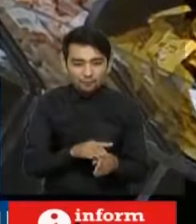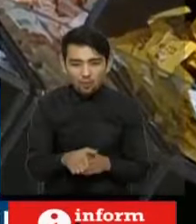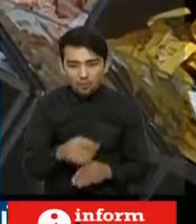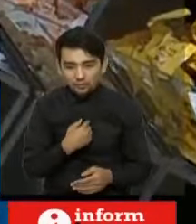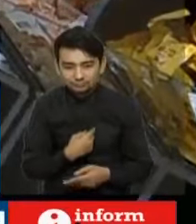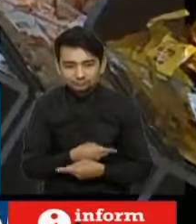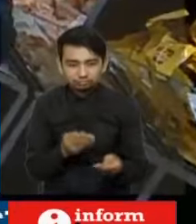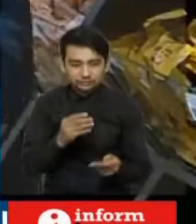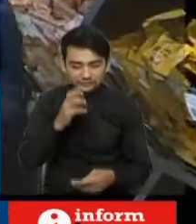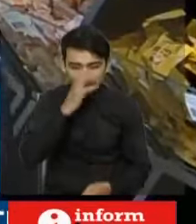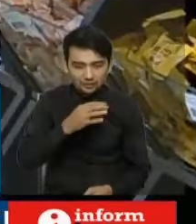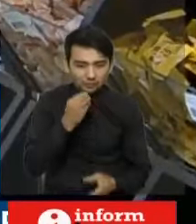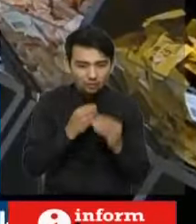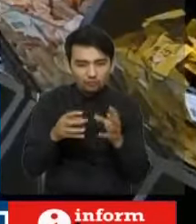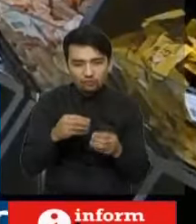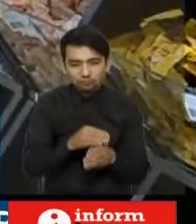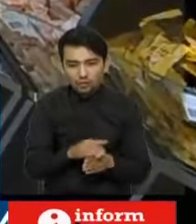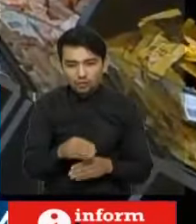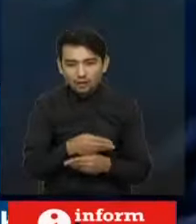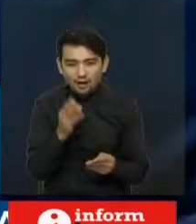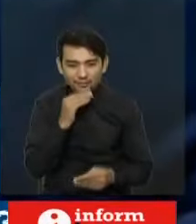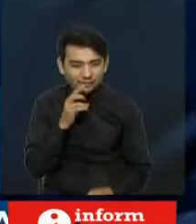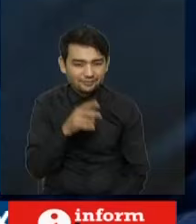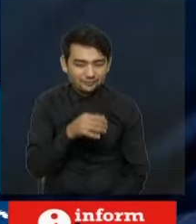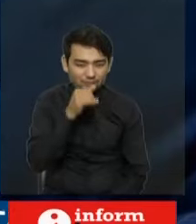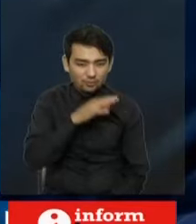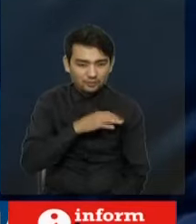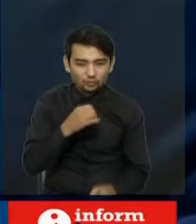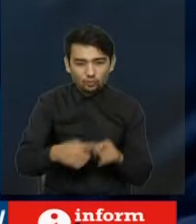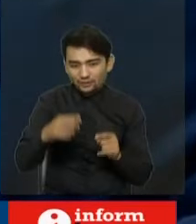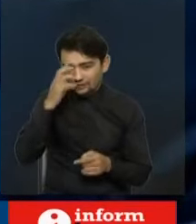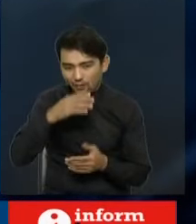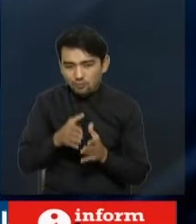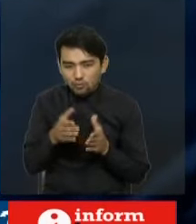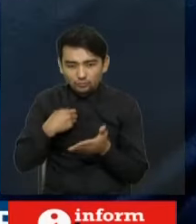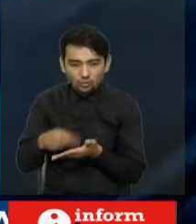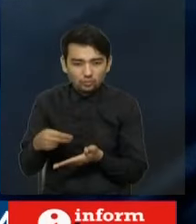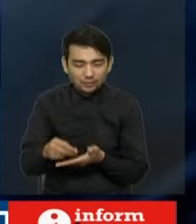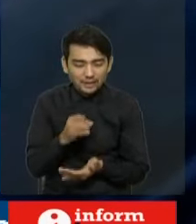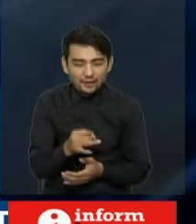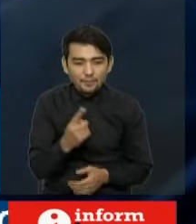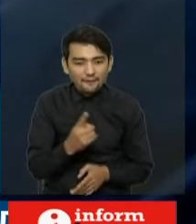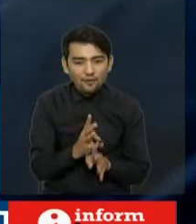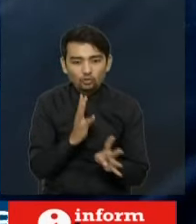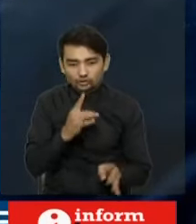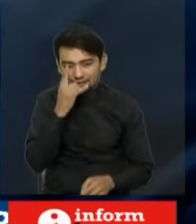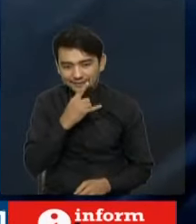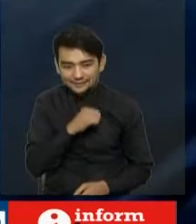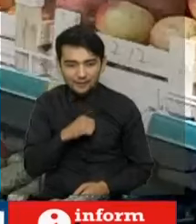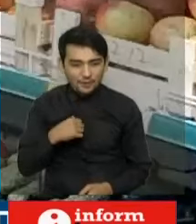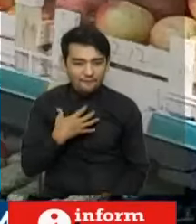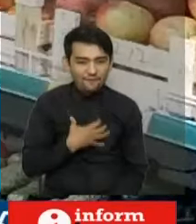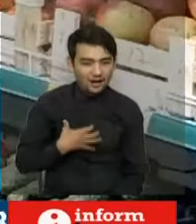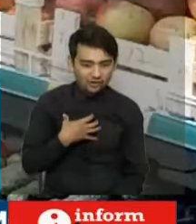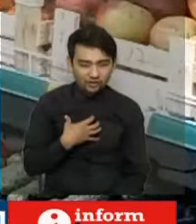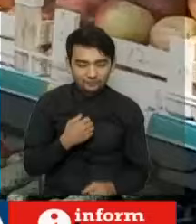обеспечить страну продукцией. Полки магазинов сейчас заполнены товарами из других стран, однако в первую очередь необходимо развивать самые значимые